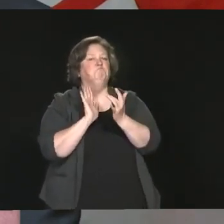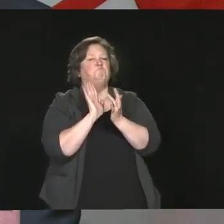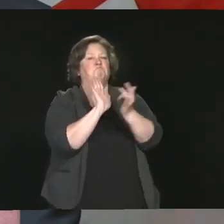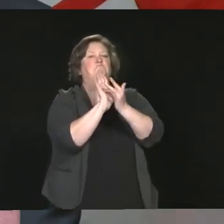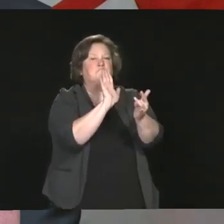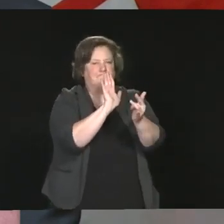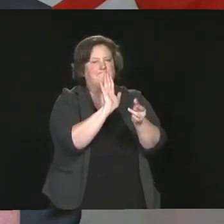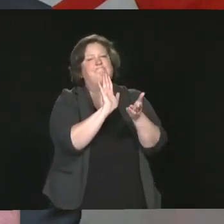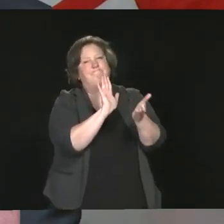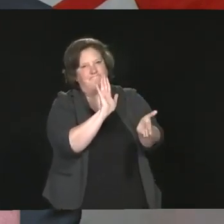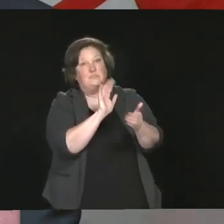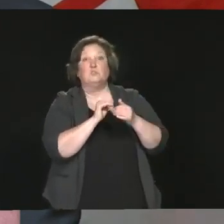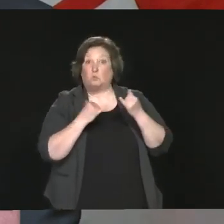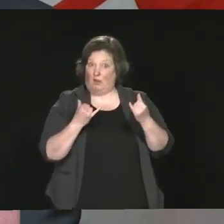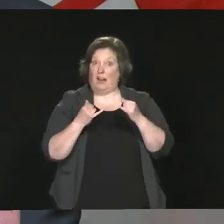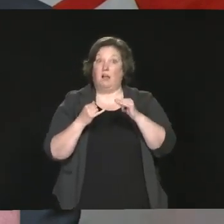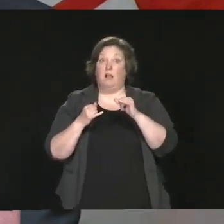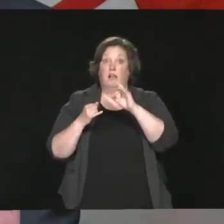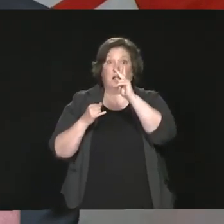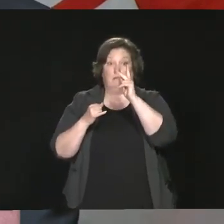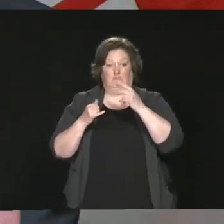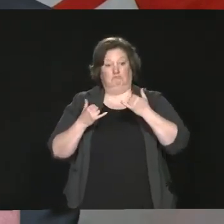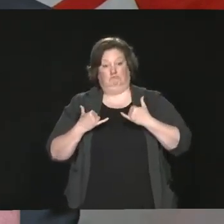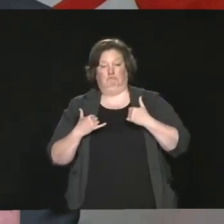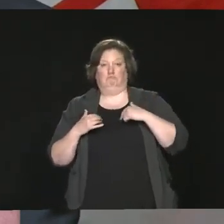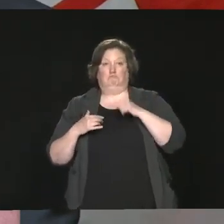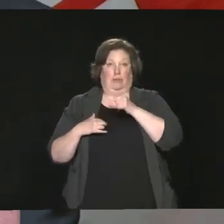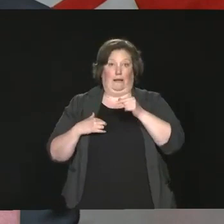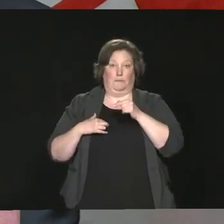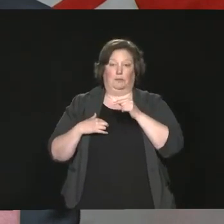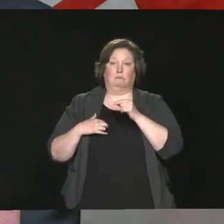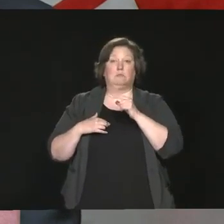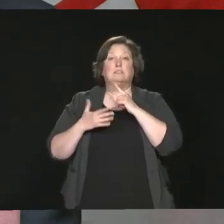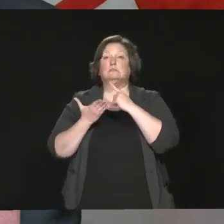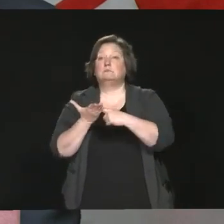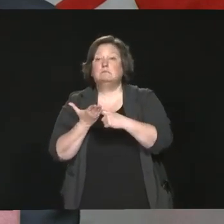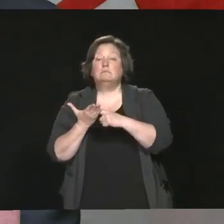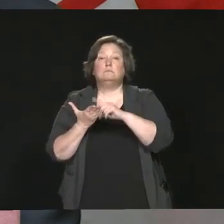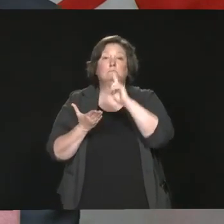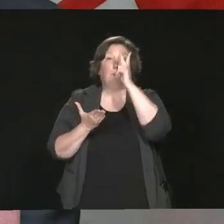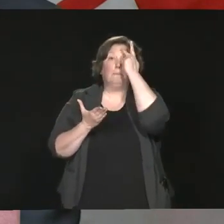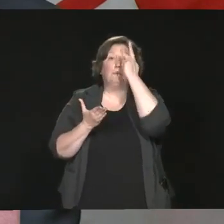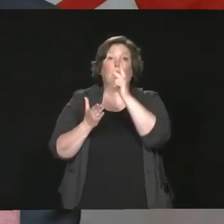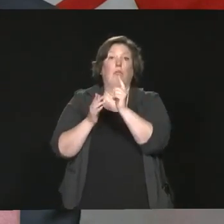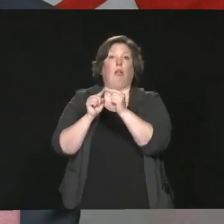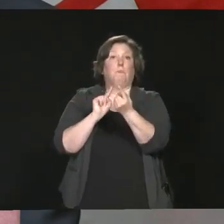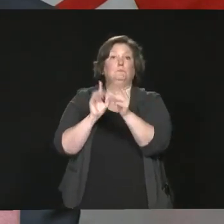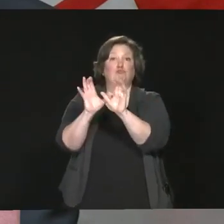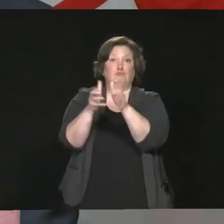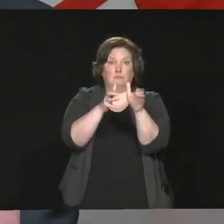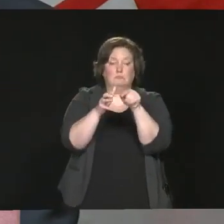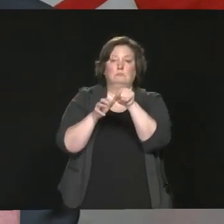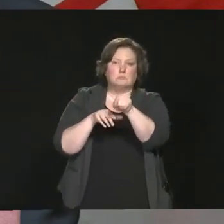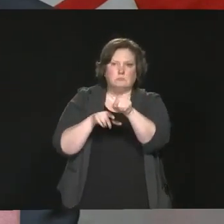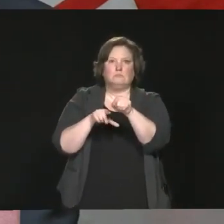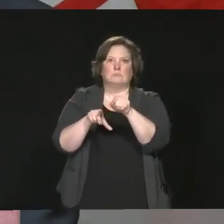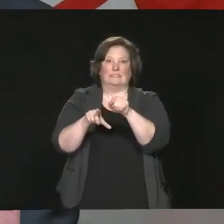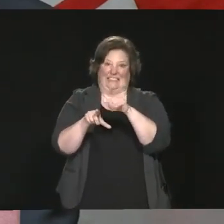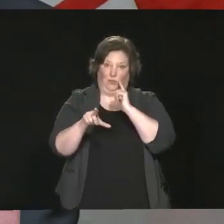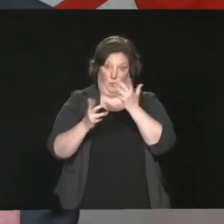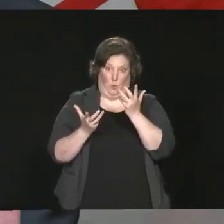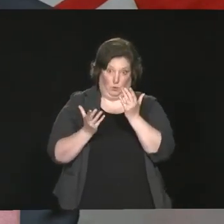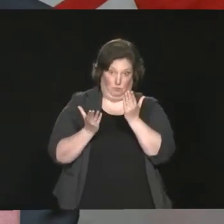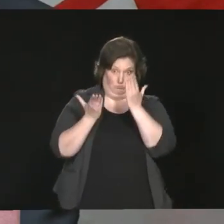d'identifier, mais certainement de corriger cette fraude avec des signaux très clair maintenant, encore plus clair